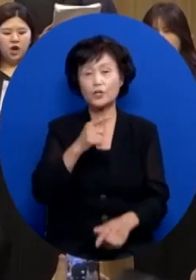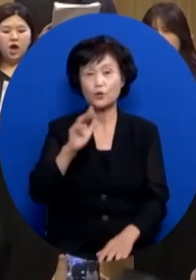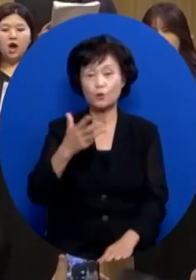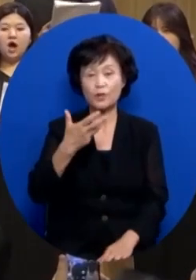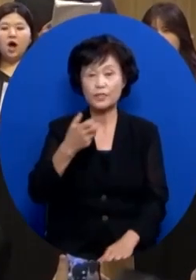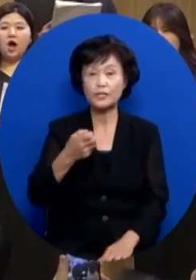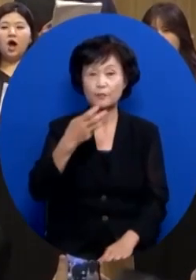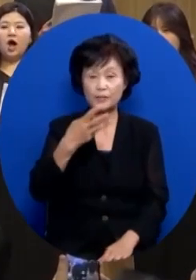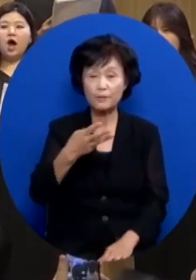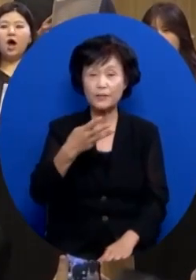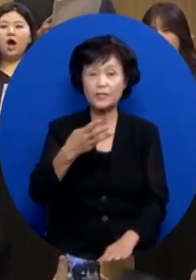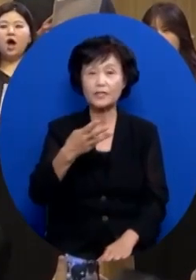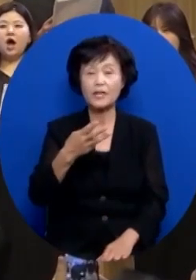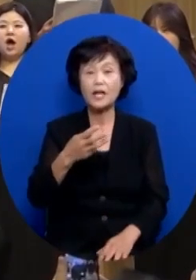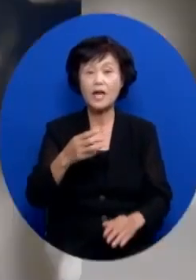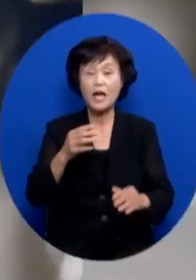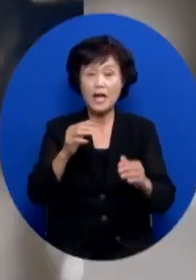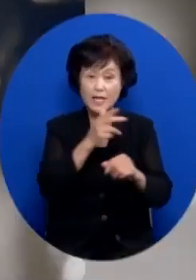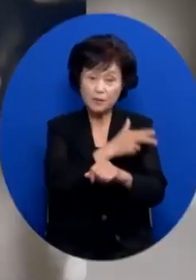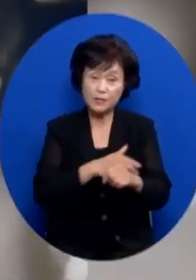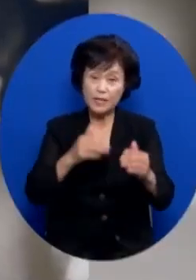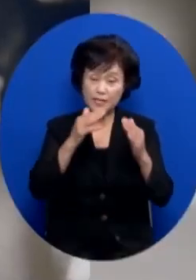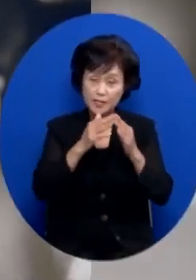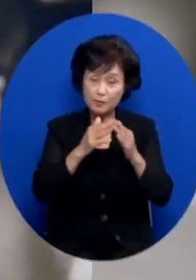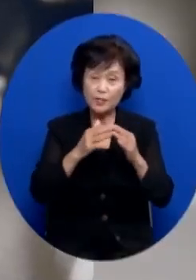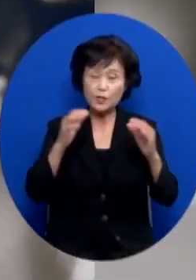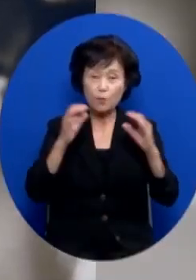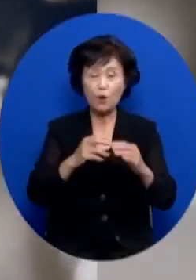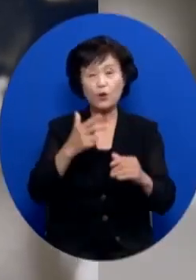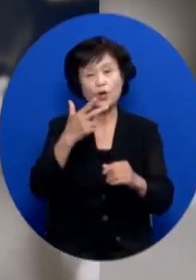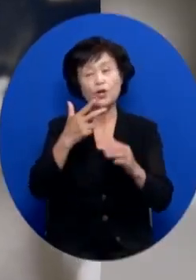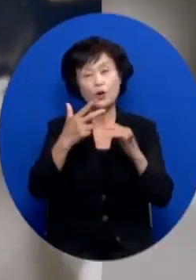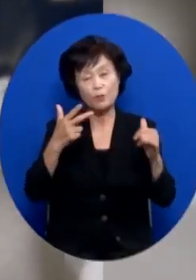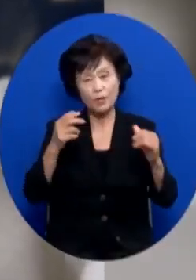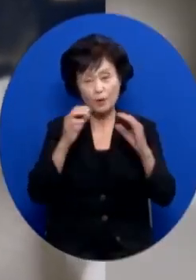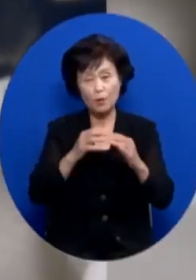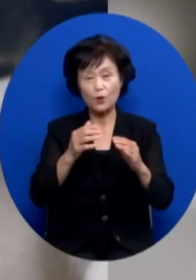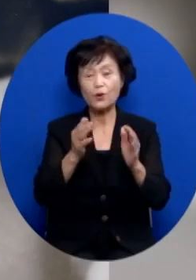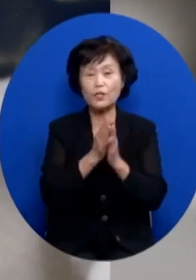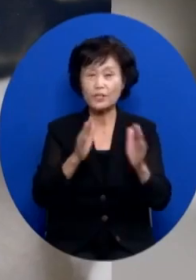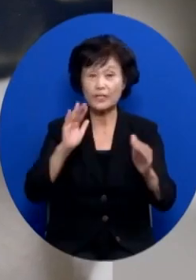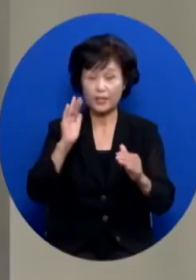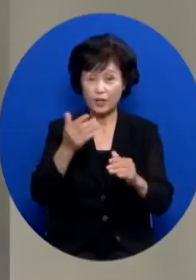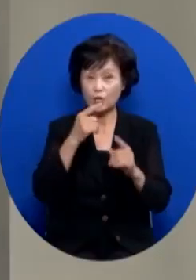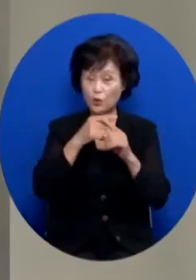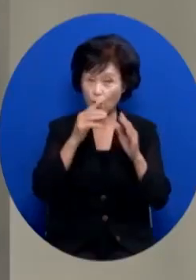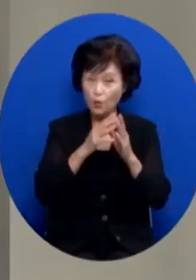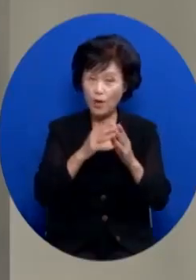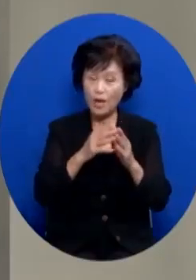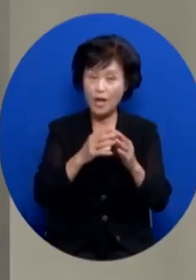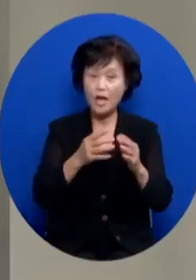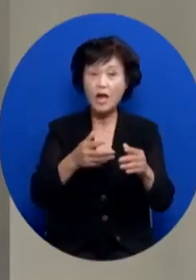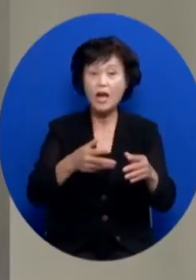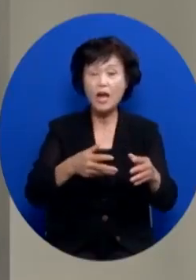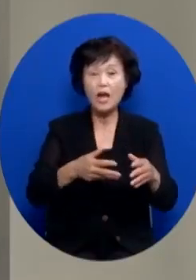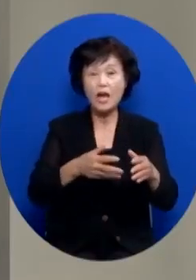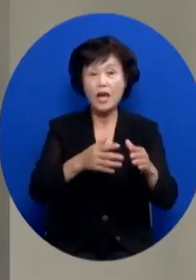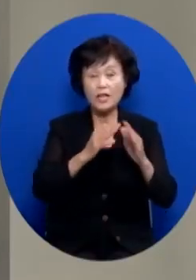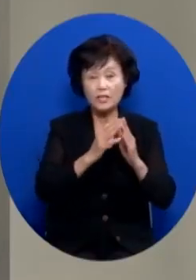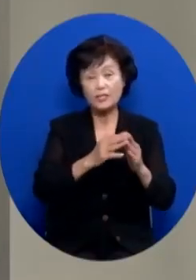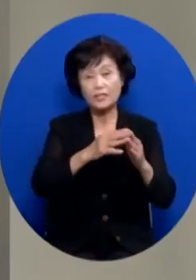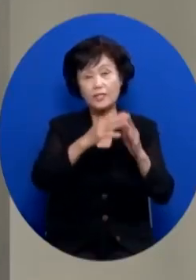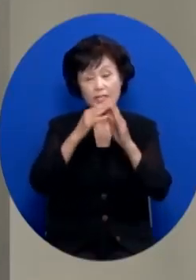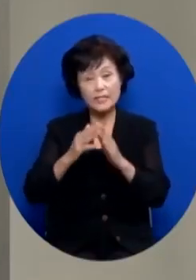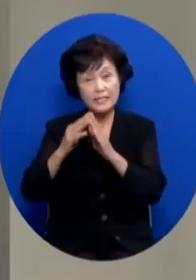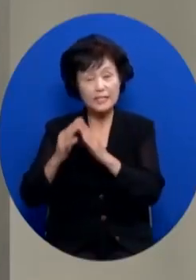1973년 김상용 집사의 자택에서 7명이 모여 시작된 청주중앙순복음교회는 4번에 걸친 성전 확장 끝에